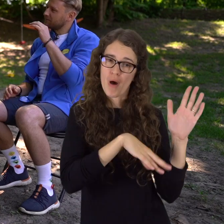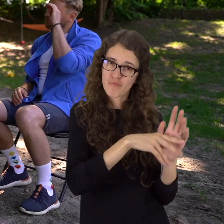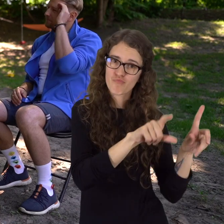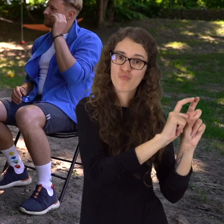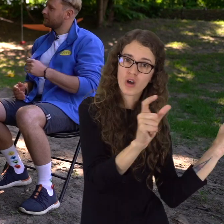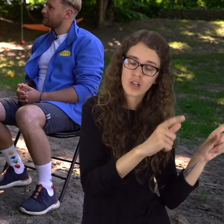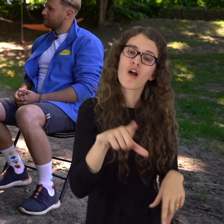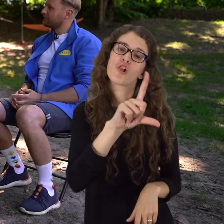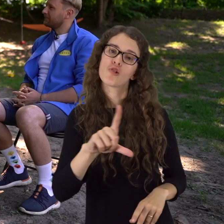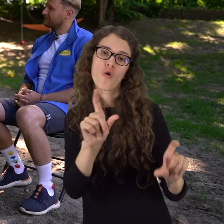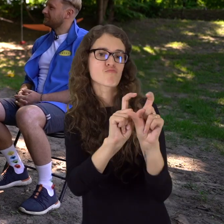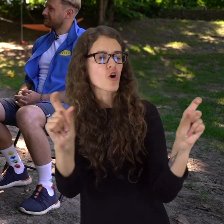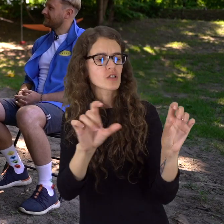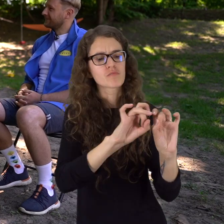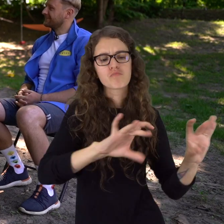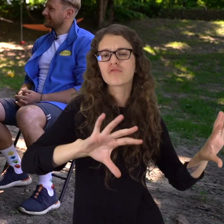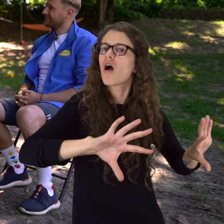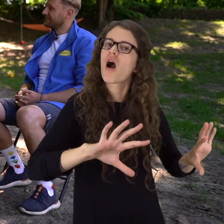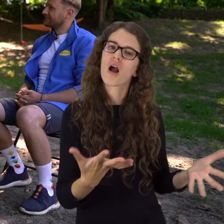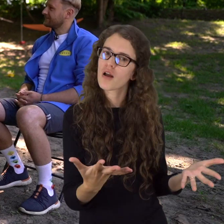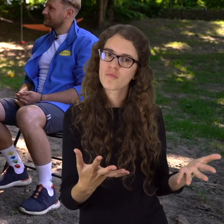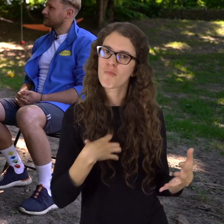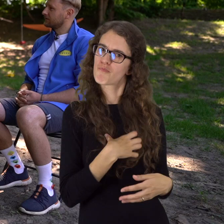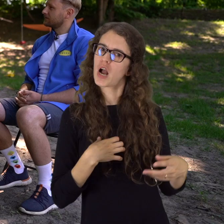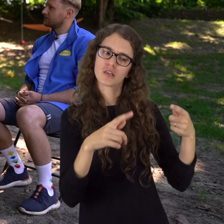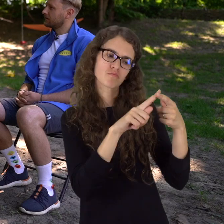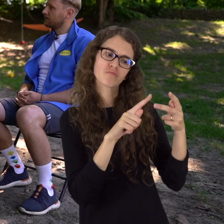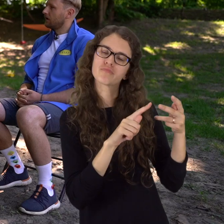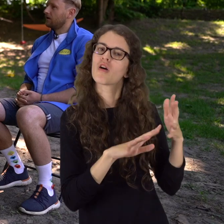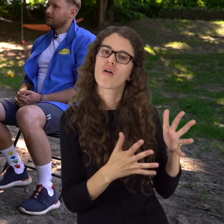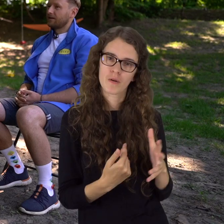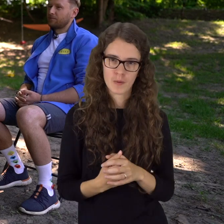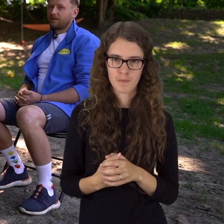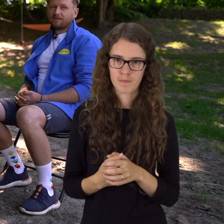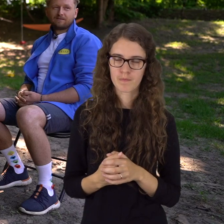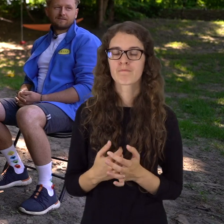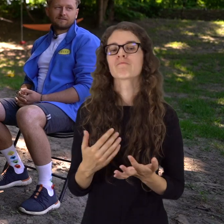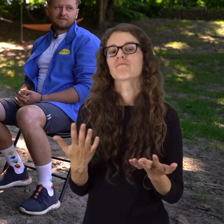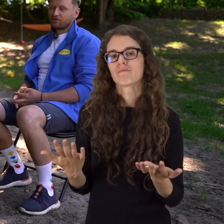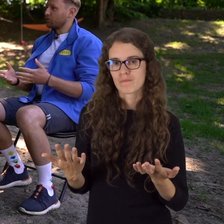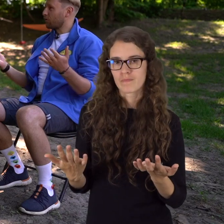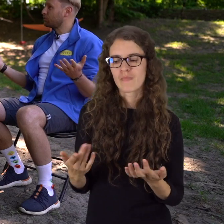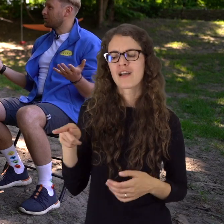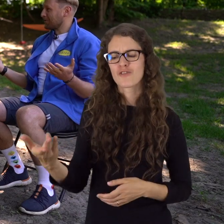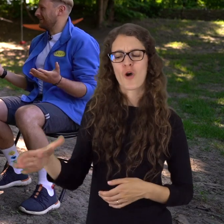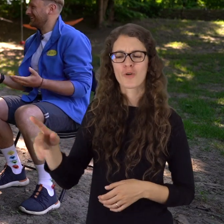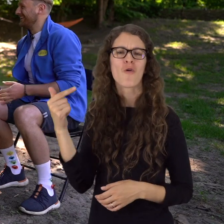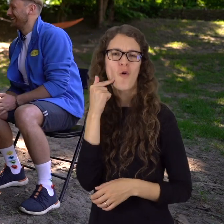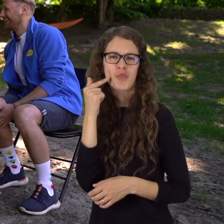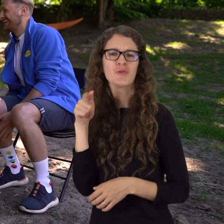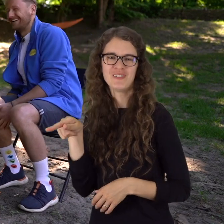lauko mokyklos nuo būtent tų tradicinių mokyklų? Ką išskirtumėt kaip esminius tokius skirtumus? Taip, tai, na, čia audų